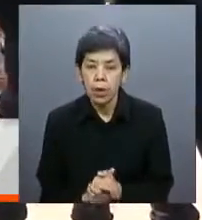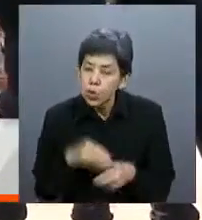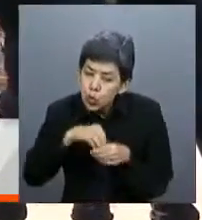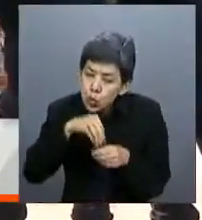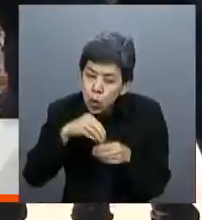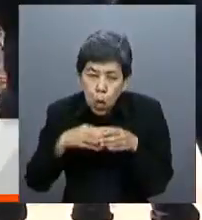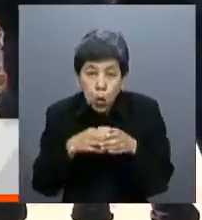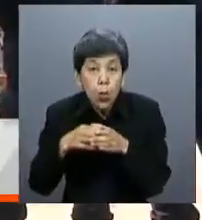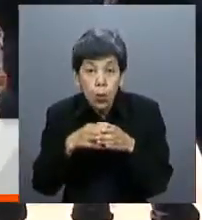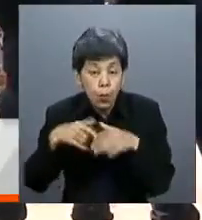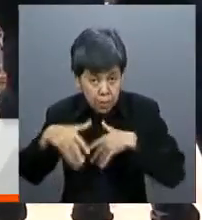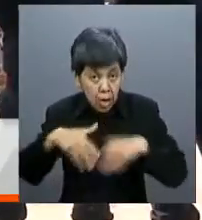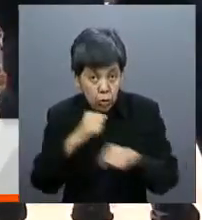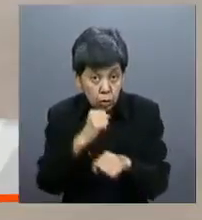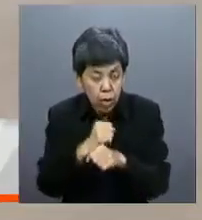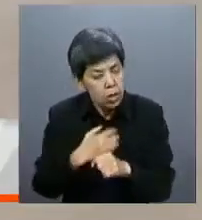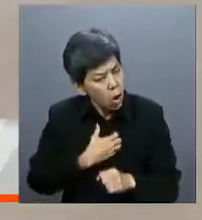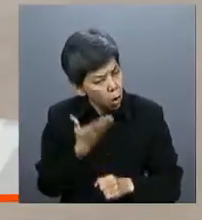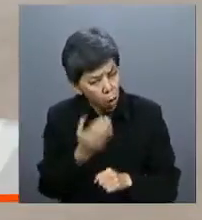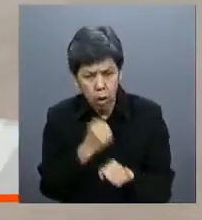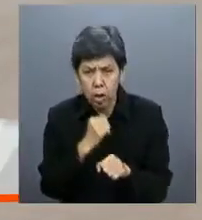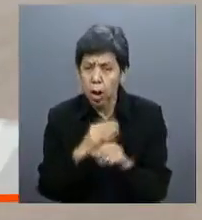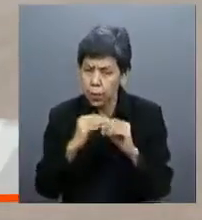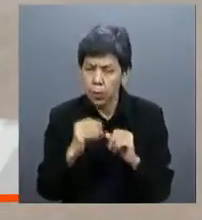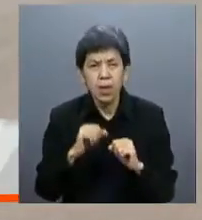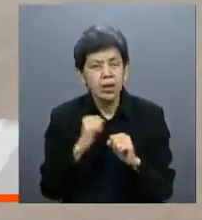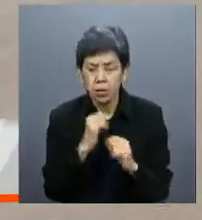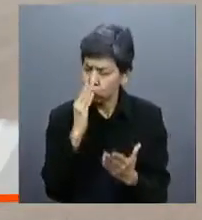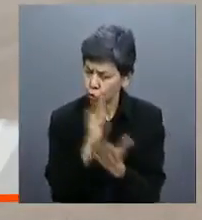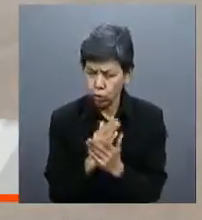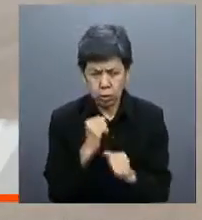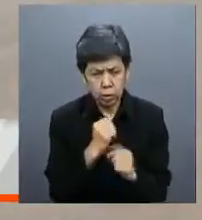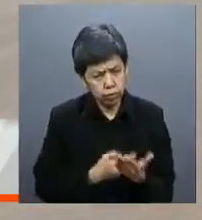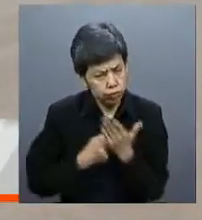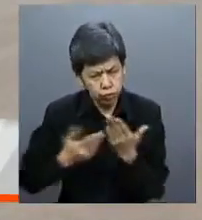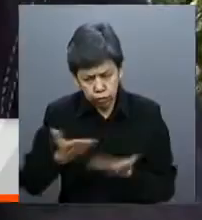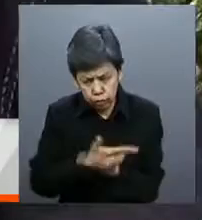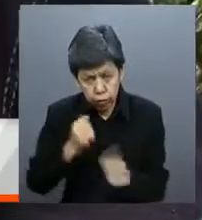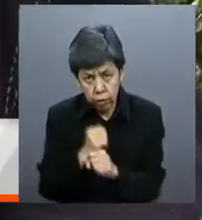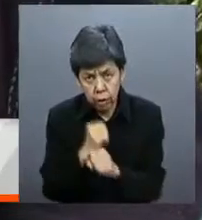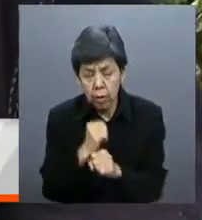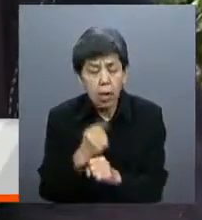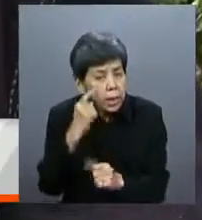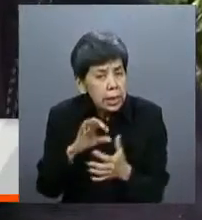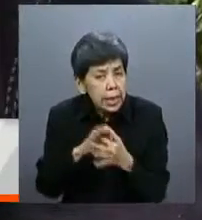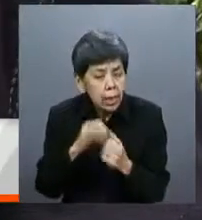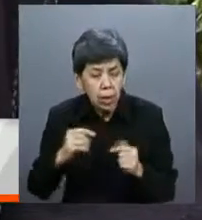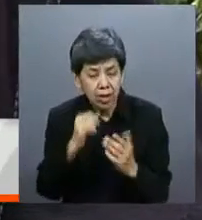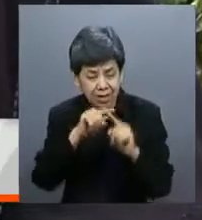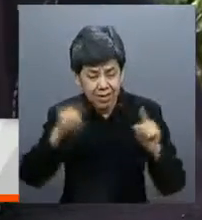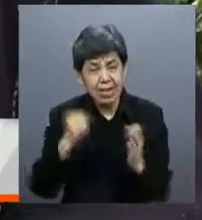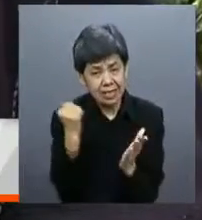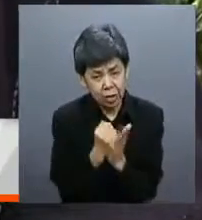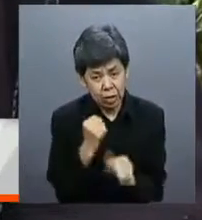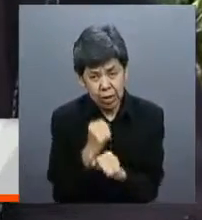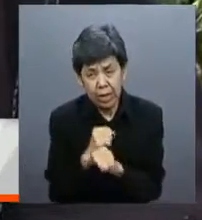มของกลุ่มคนรักบ้านเกิดเพื่อเรียกร้องให้ที่ประชุมสภายุติการนำเรื่องพิจารณาให้ความเห็นการต่อใบอนุญาต